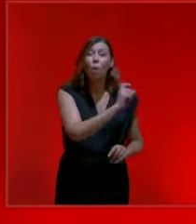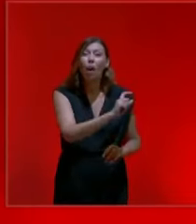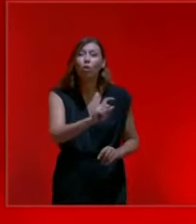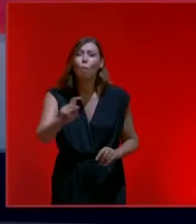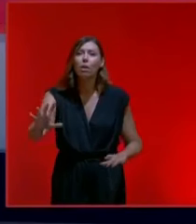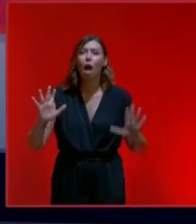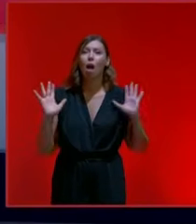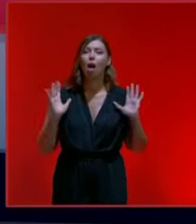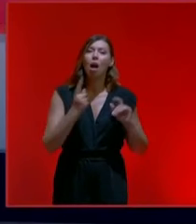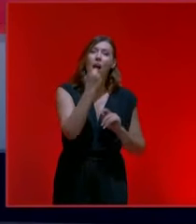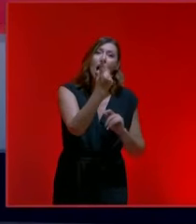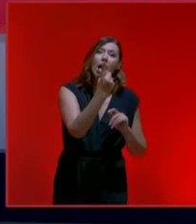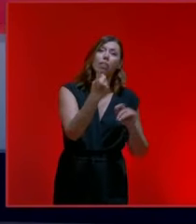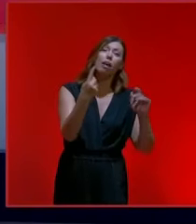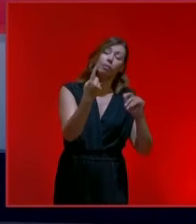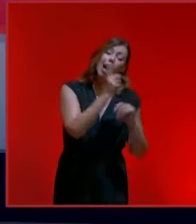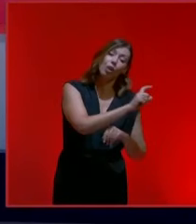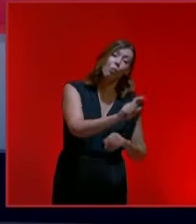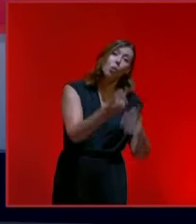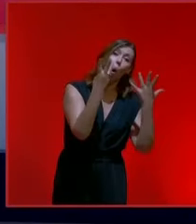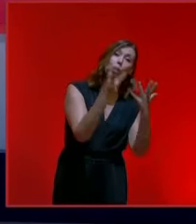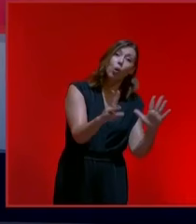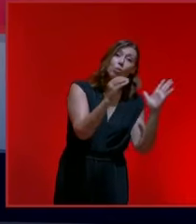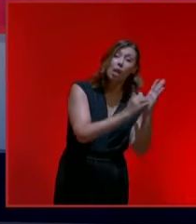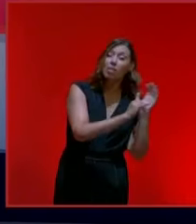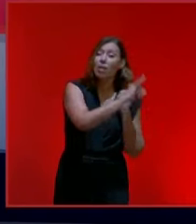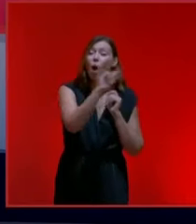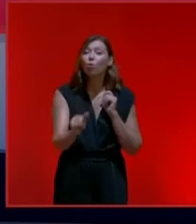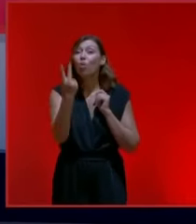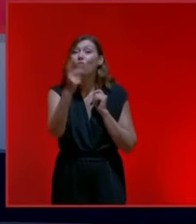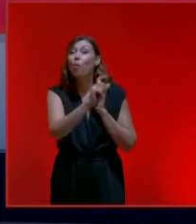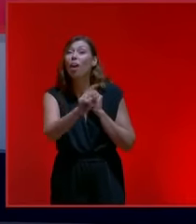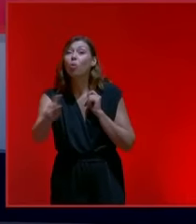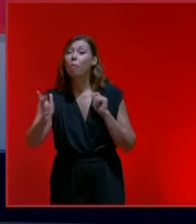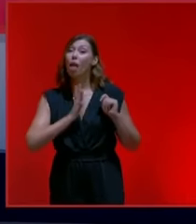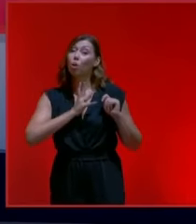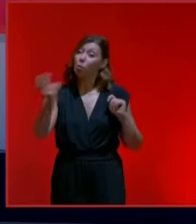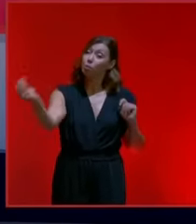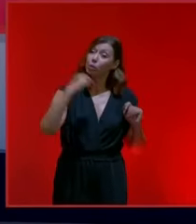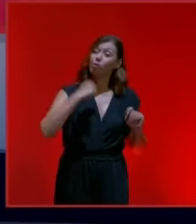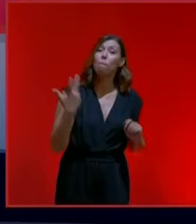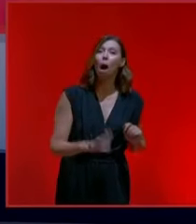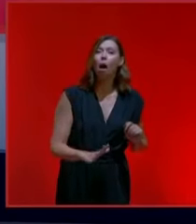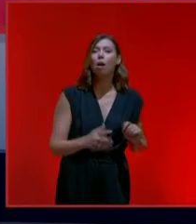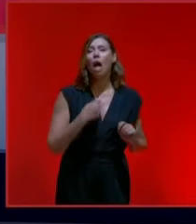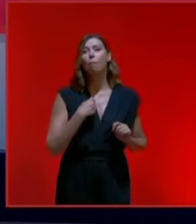έως 2.200. Και καθυστερήσαμε να κάνουμε τα απαραίτητα βήματα.